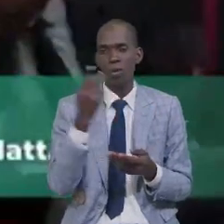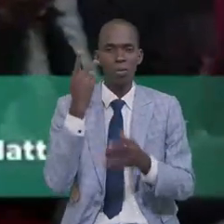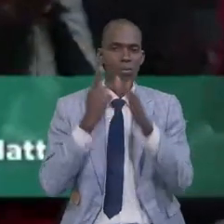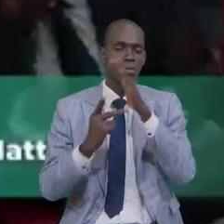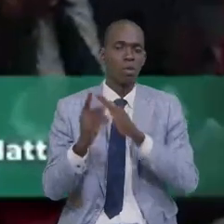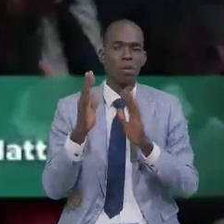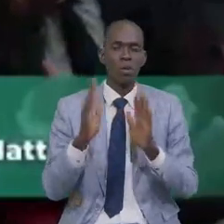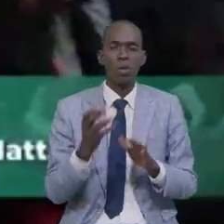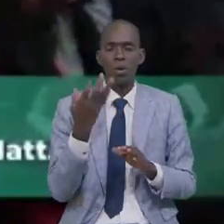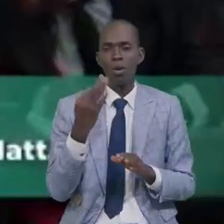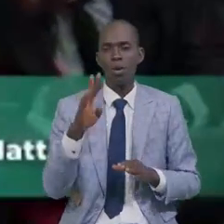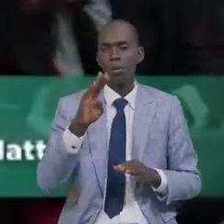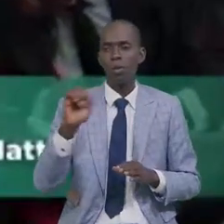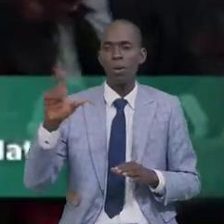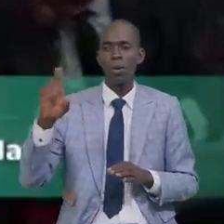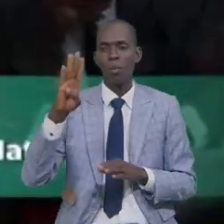seul?